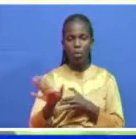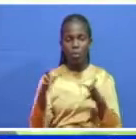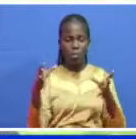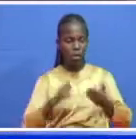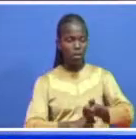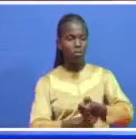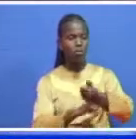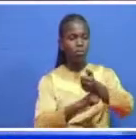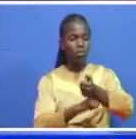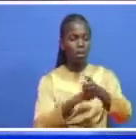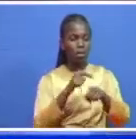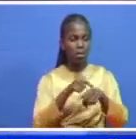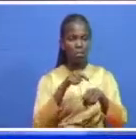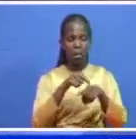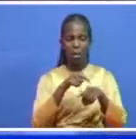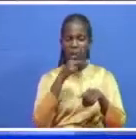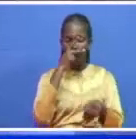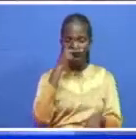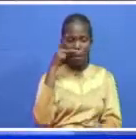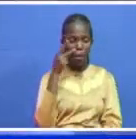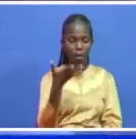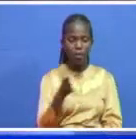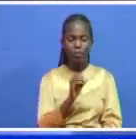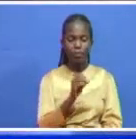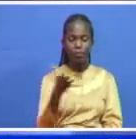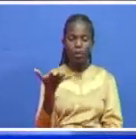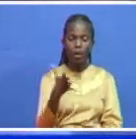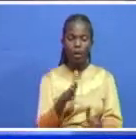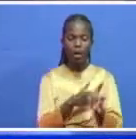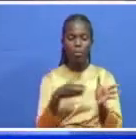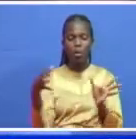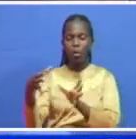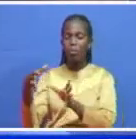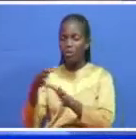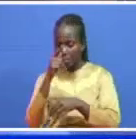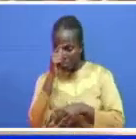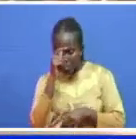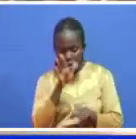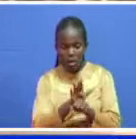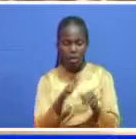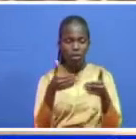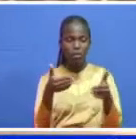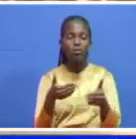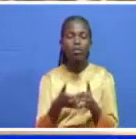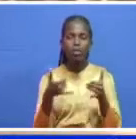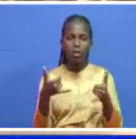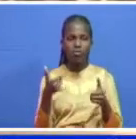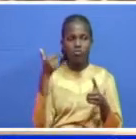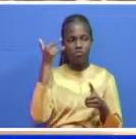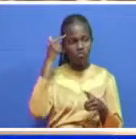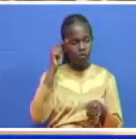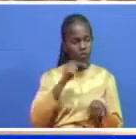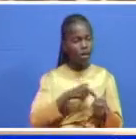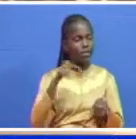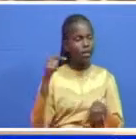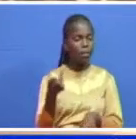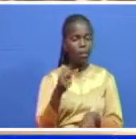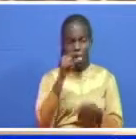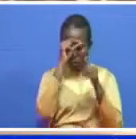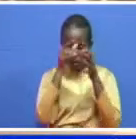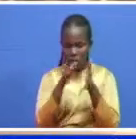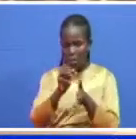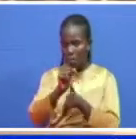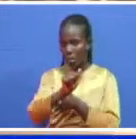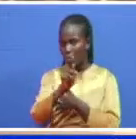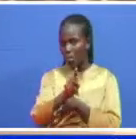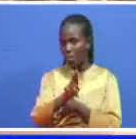Wana Kalonzo ate ileveni na kwa huku wete ambaye ii ndaya iteke dhimo. Na uinu kuna for the first time, ngaba na